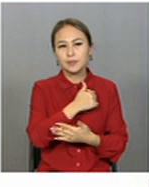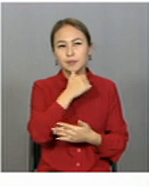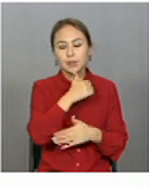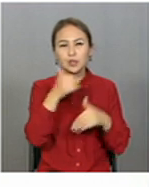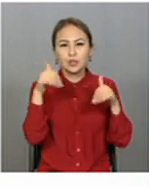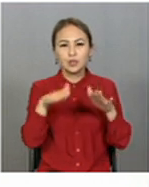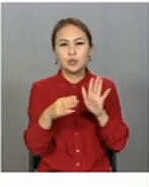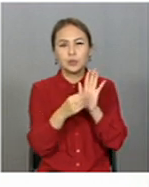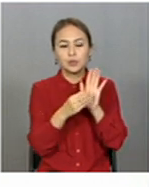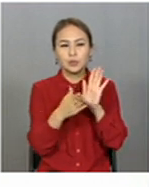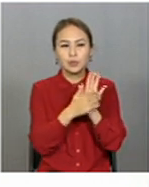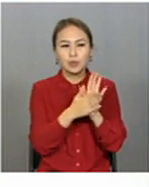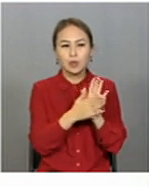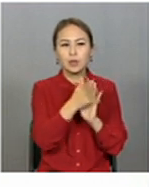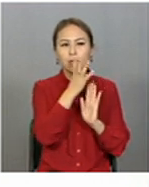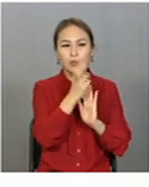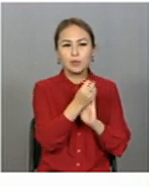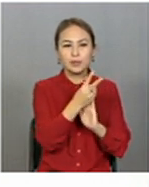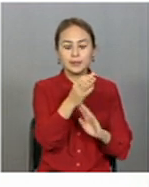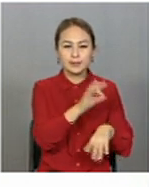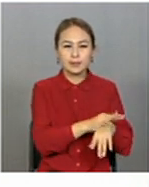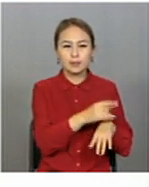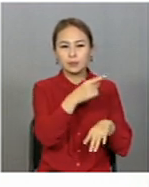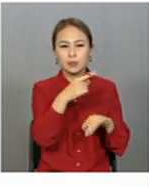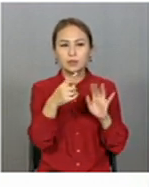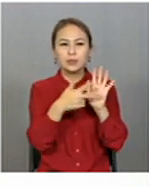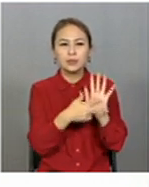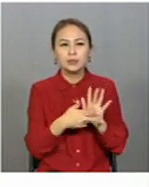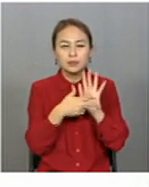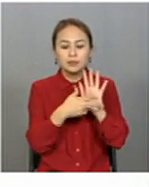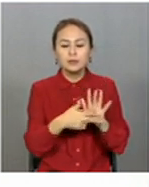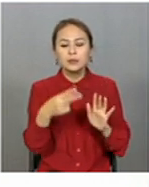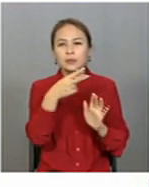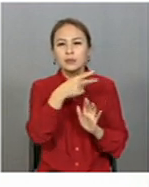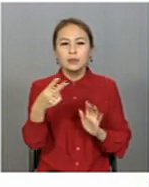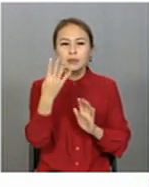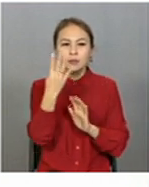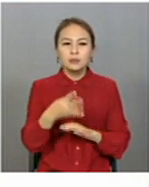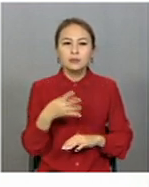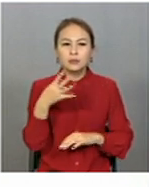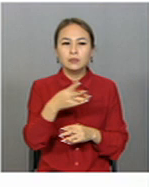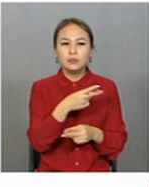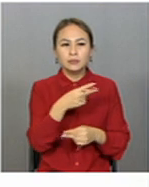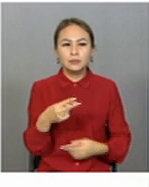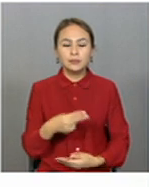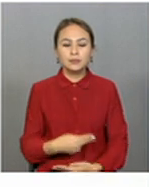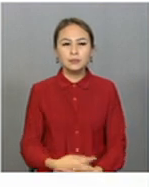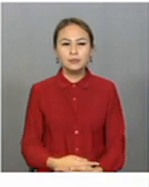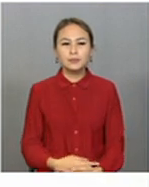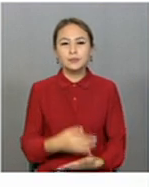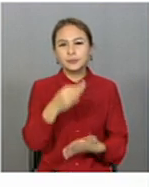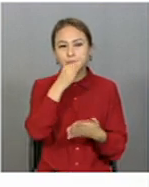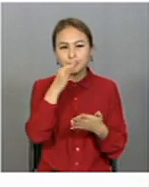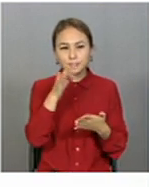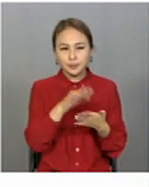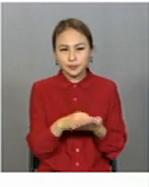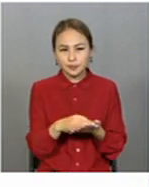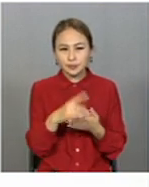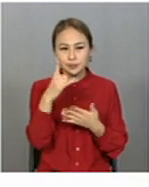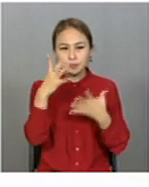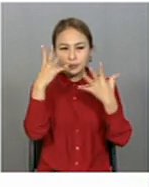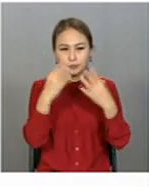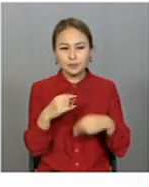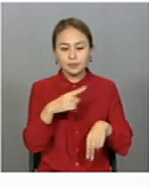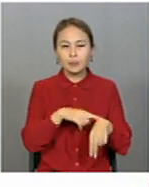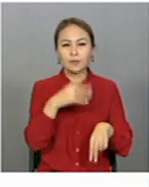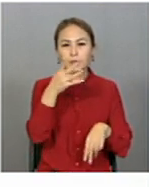Шешуі. 12 сағат азайту 8 сағат, мәні 4 сағатқа тең. Жауабы. Бір